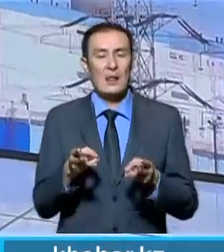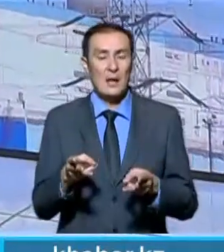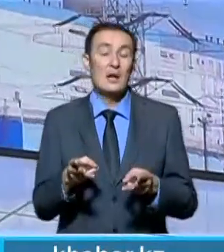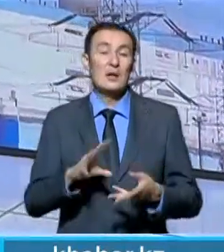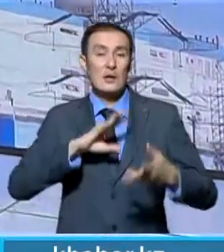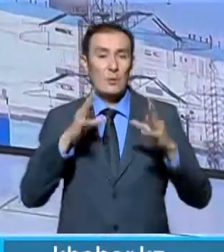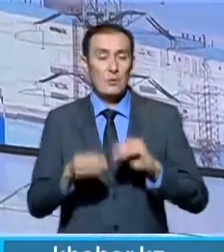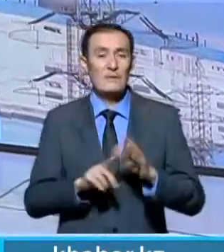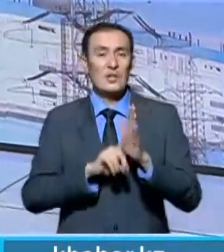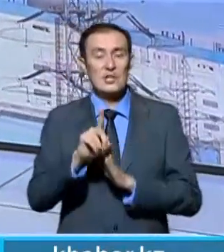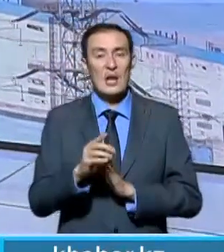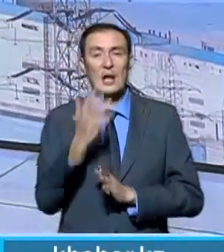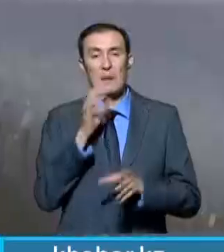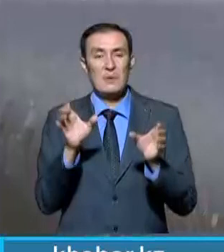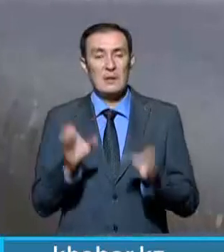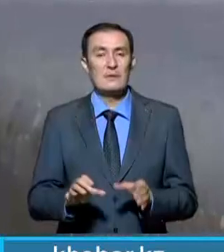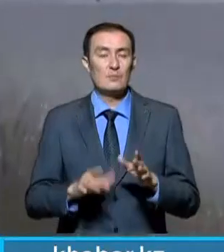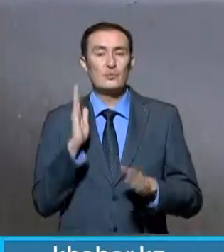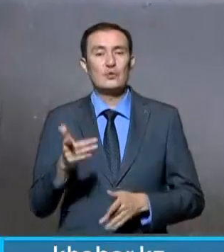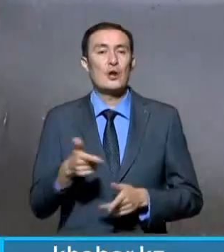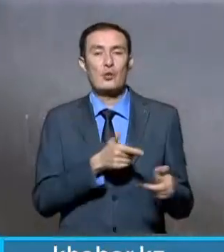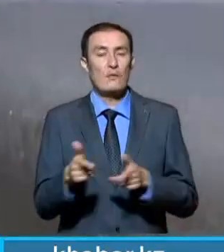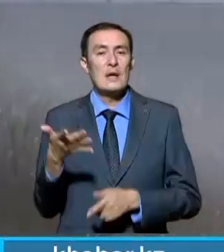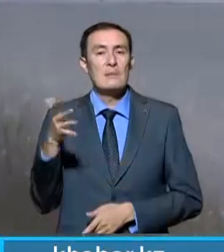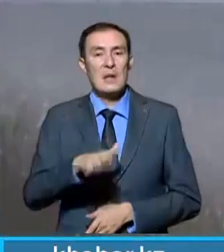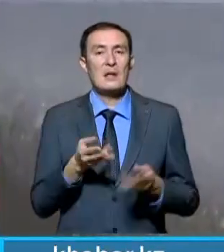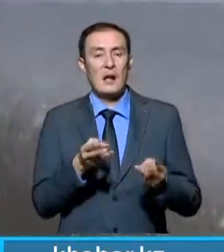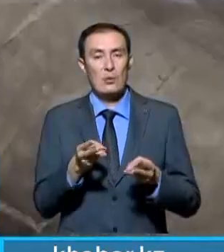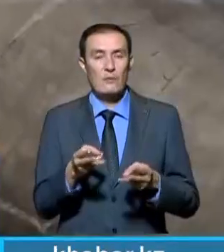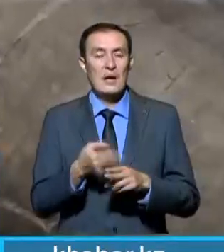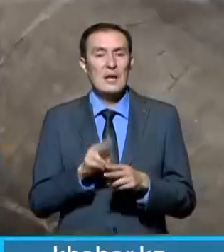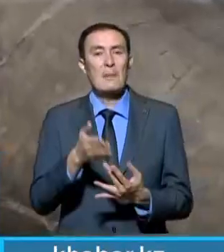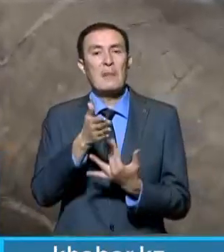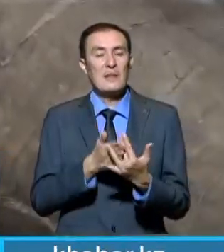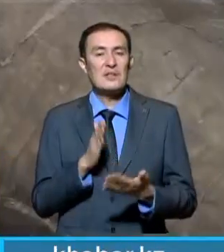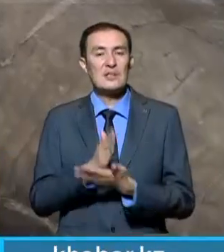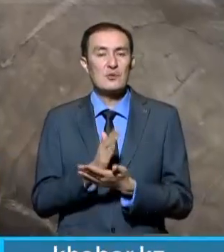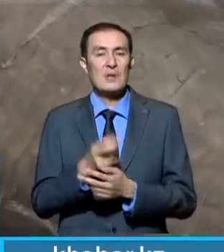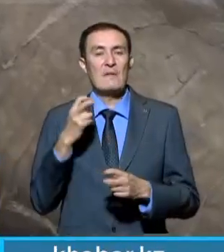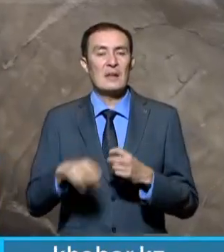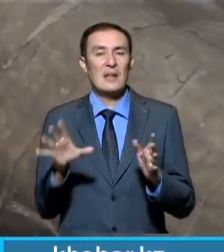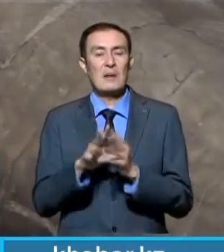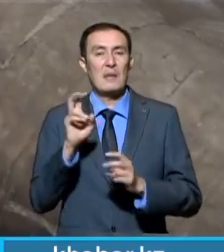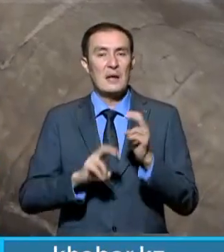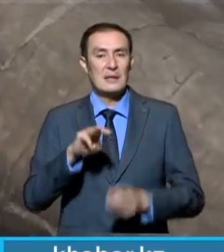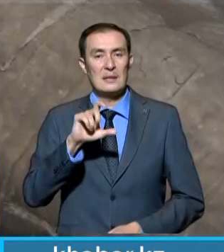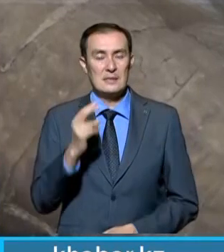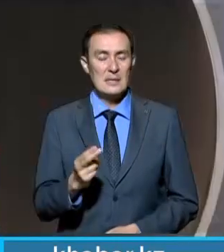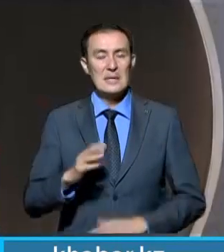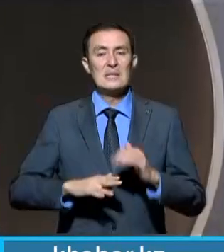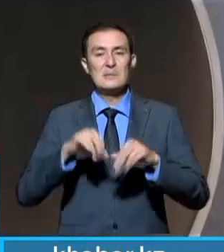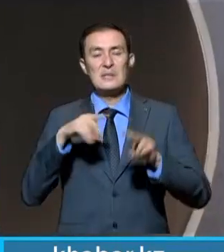агрегата и таким образом к началу отопительного сезона будут готовы пять котлов половина из имеющихся на аварийный теплоэлектроцентрали